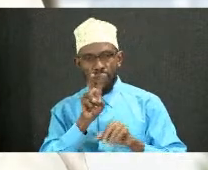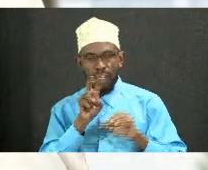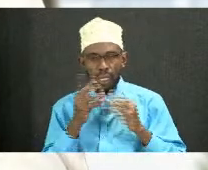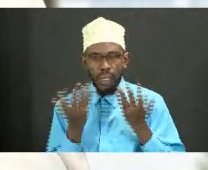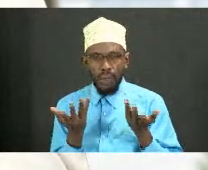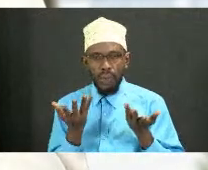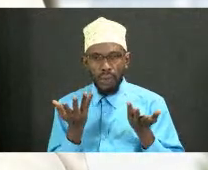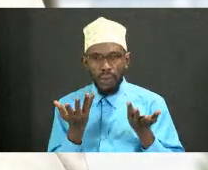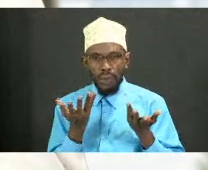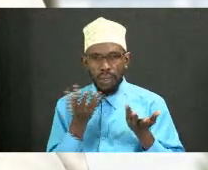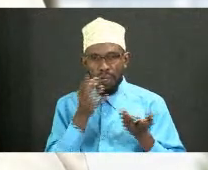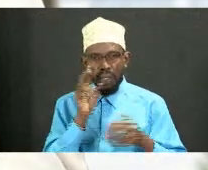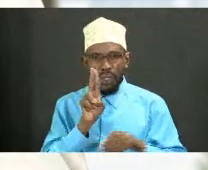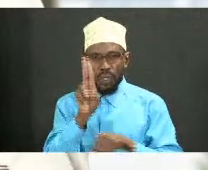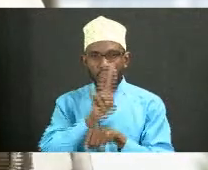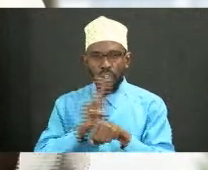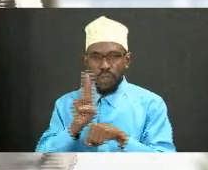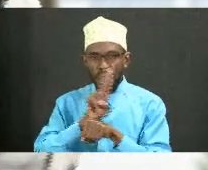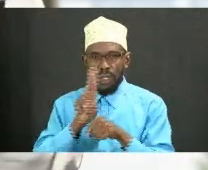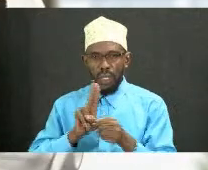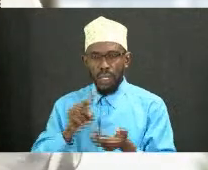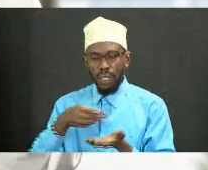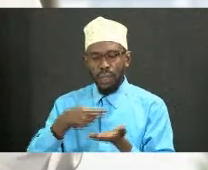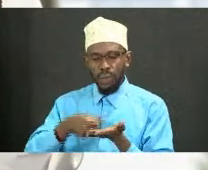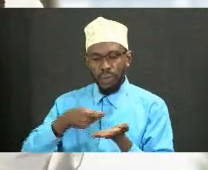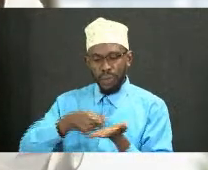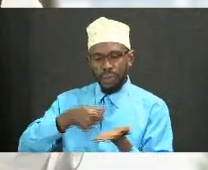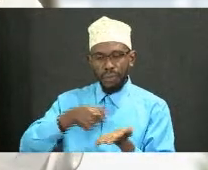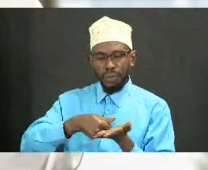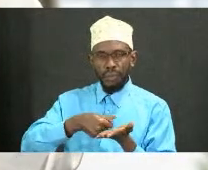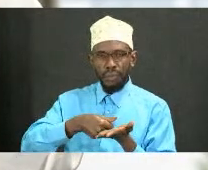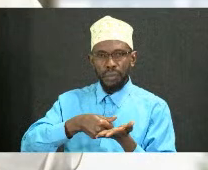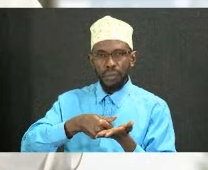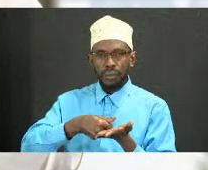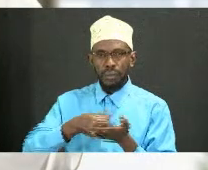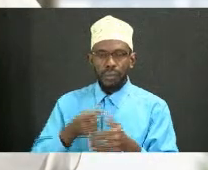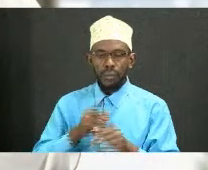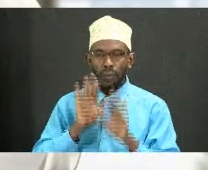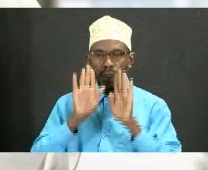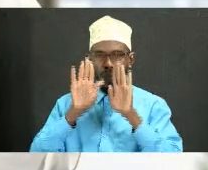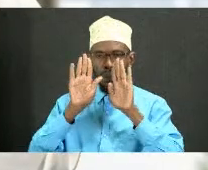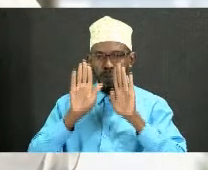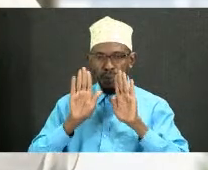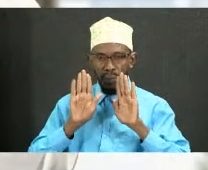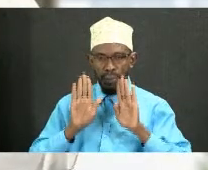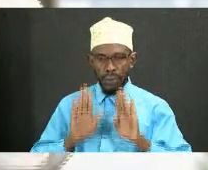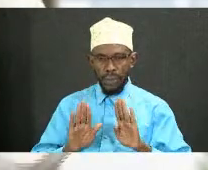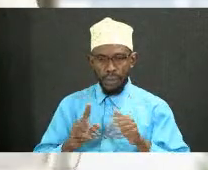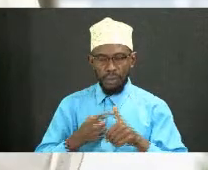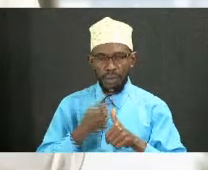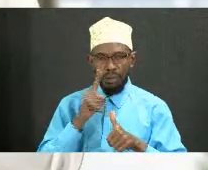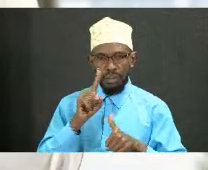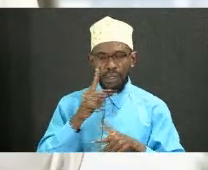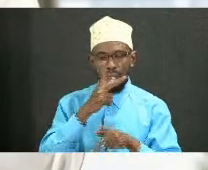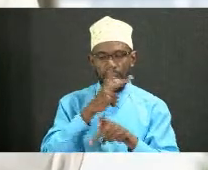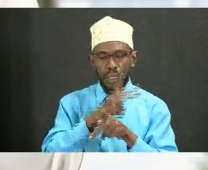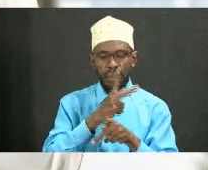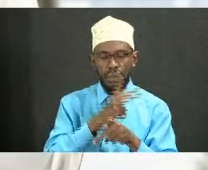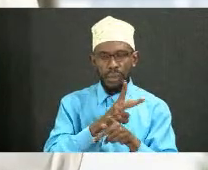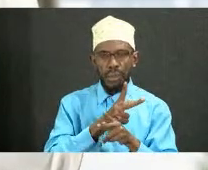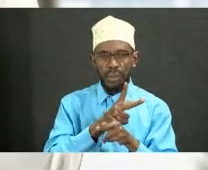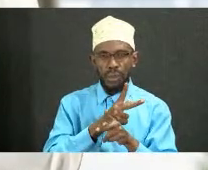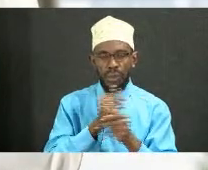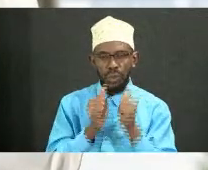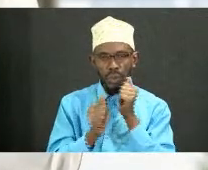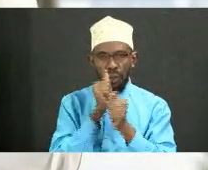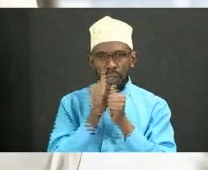kuangalia lile pato lako utalitumia vipi, ni muhimu kwanza mtu aweke kiwango